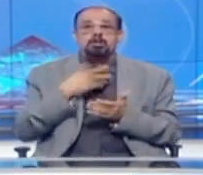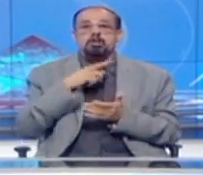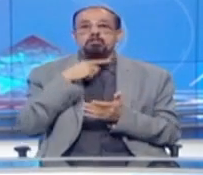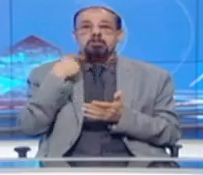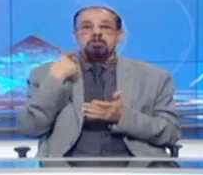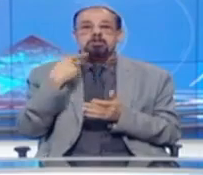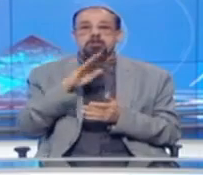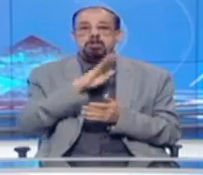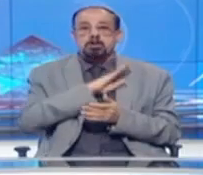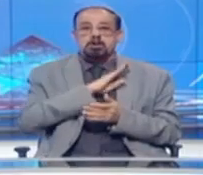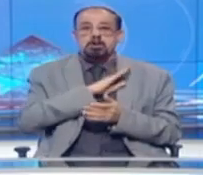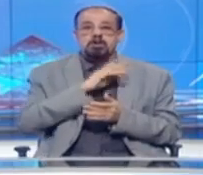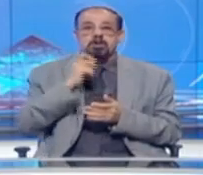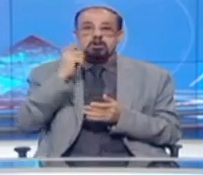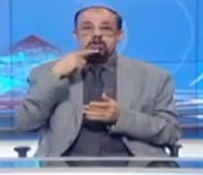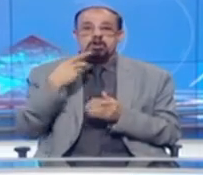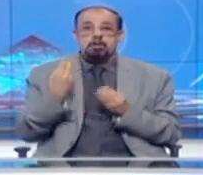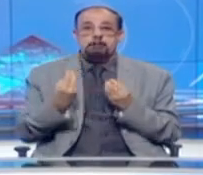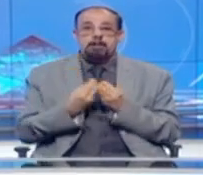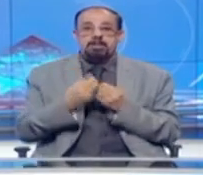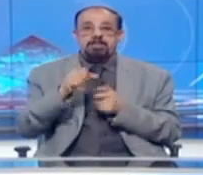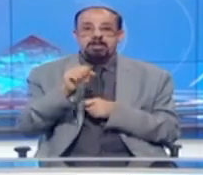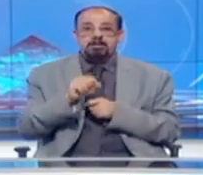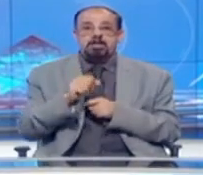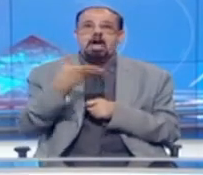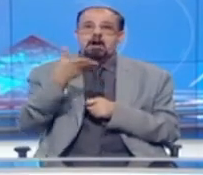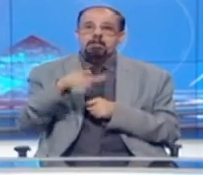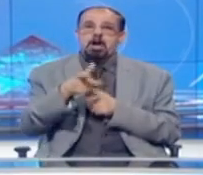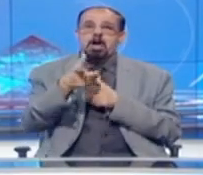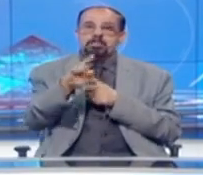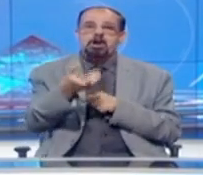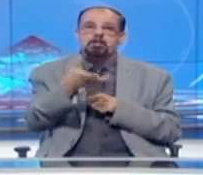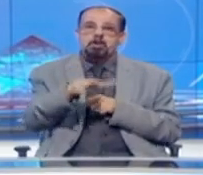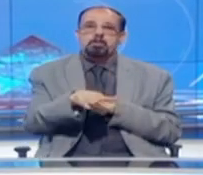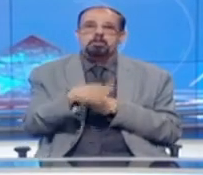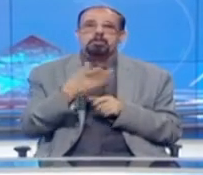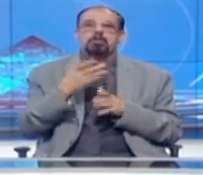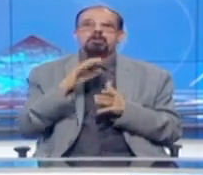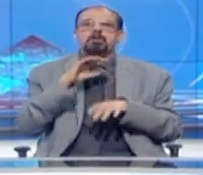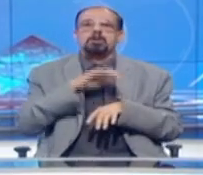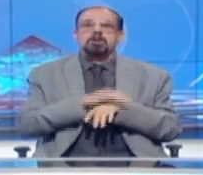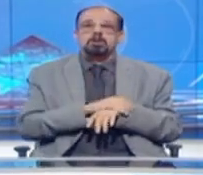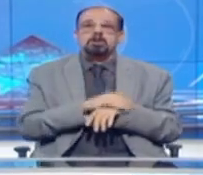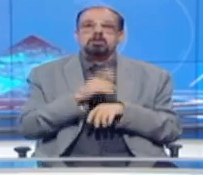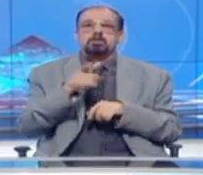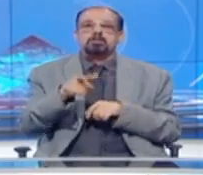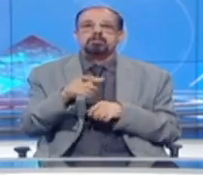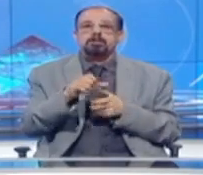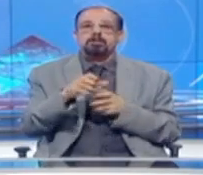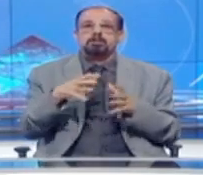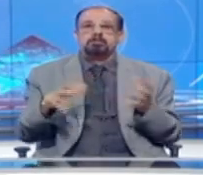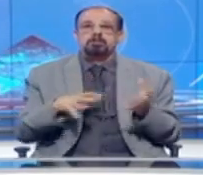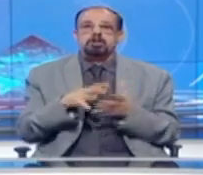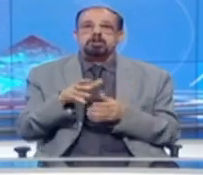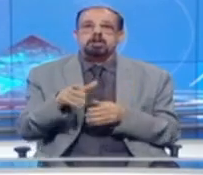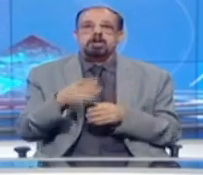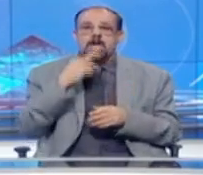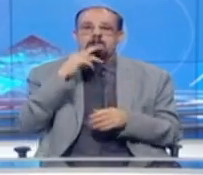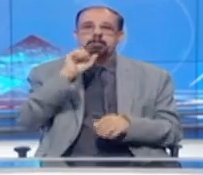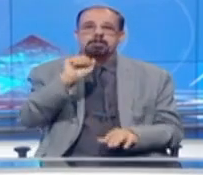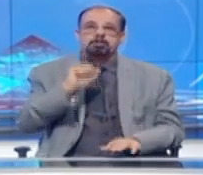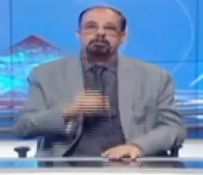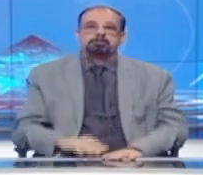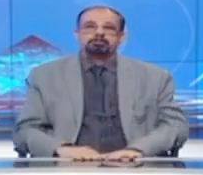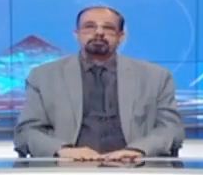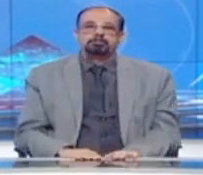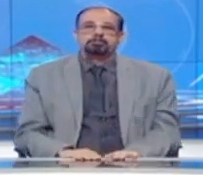ذهب المتخصصون العسكريون لأوكرانيا مع هذه الأسلحة فهذا دليل مباشر على تورطهم في النزاع على حد